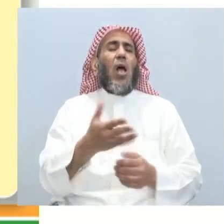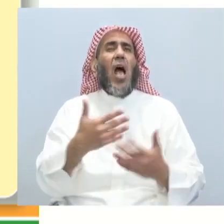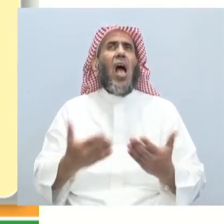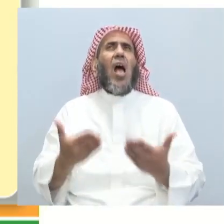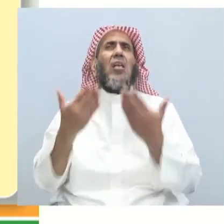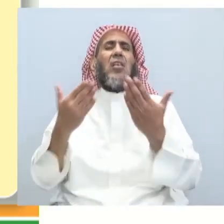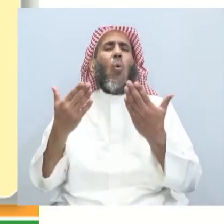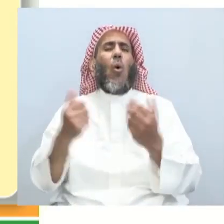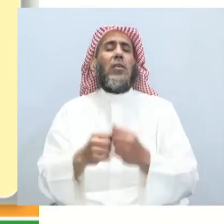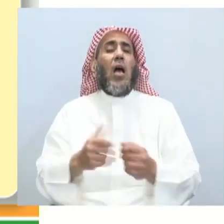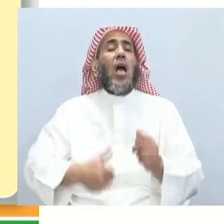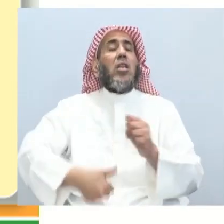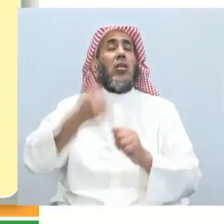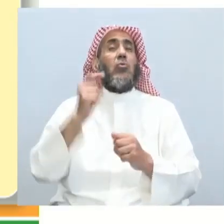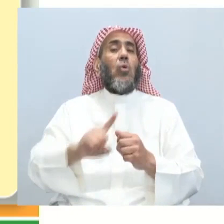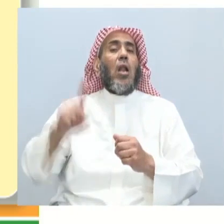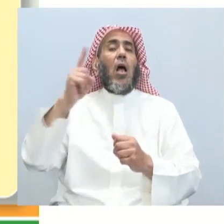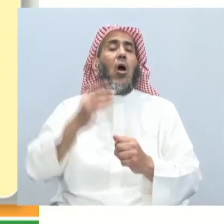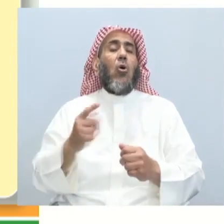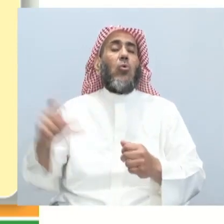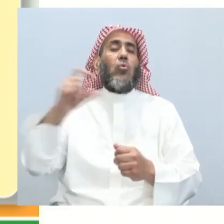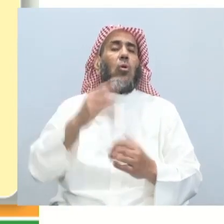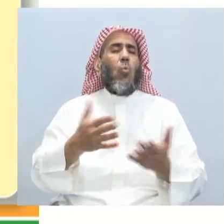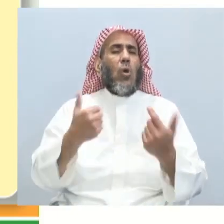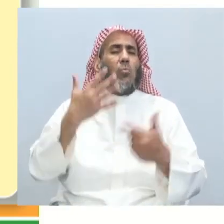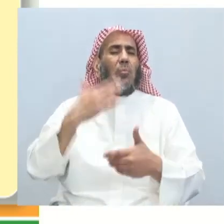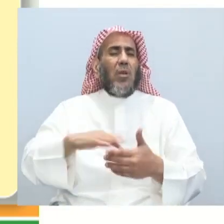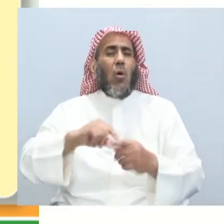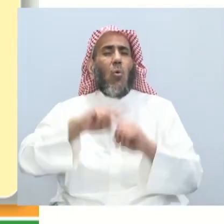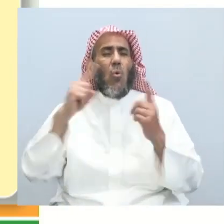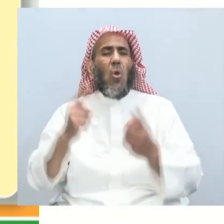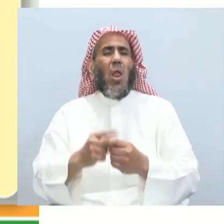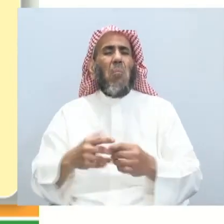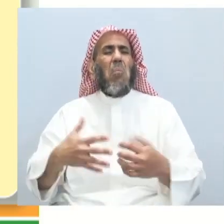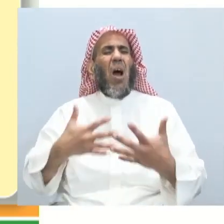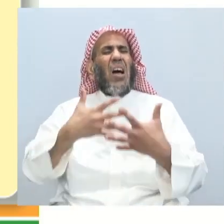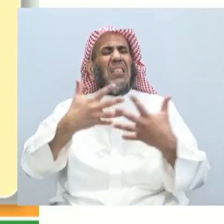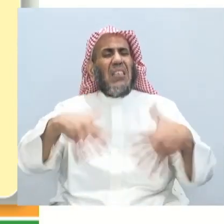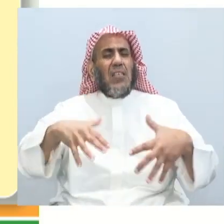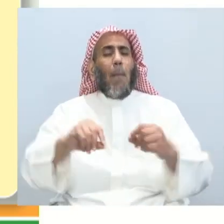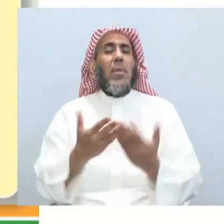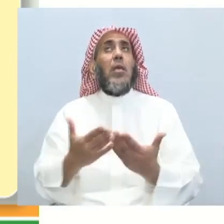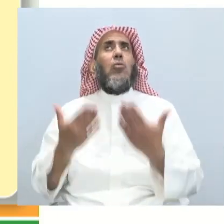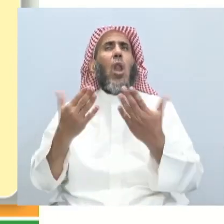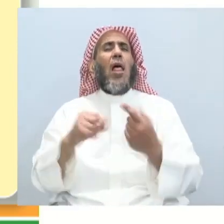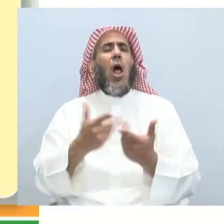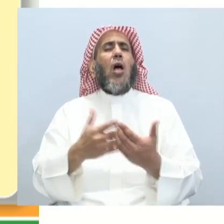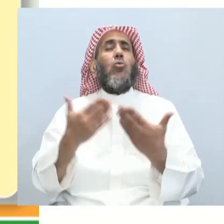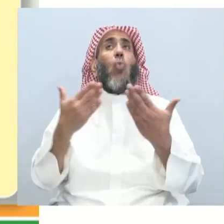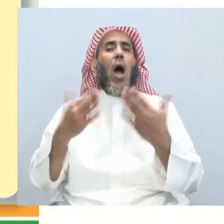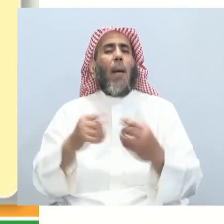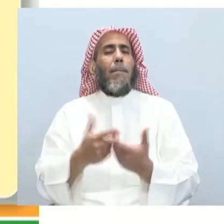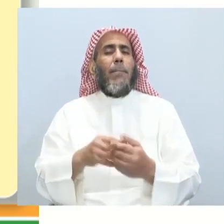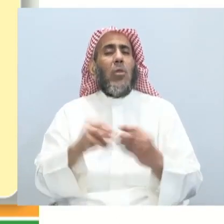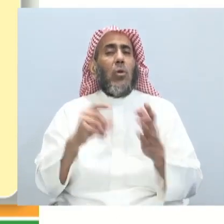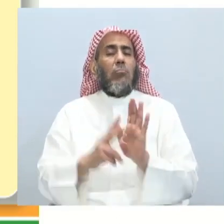وعسى ان ينصر الله ديننا ويجبر منا كل ما قد تصدع على ما يدول هذا الرثاء اوع ما يدول الدعاء